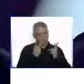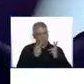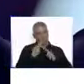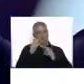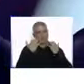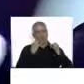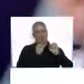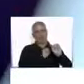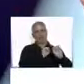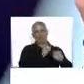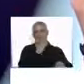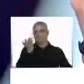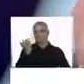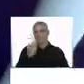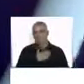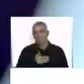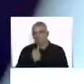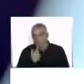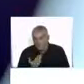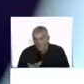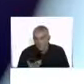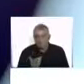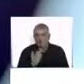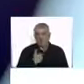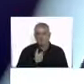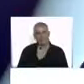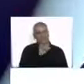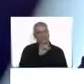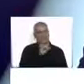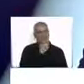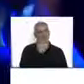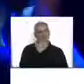לו אפילו יותר קהל אוהדים מלפטריוטים, לא נעים להגיד, אבל אייל גולן, תודה רבה שבאת לדבר איתך.